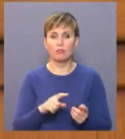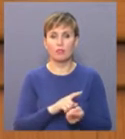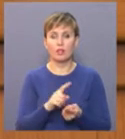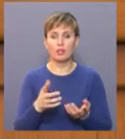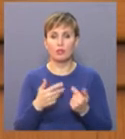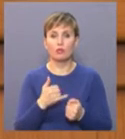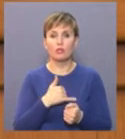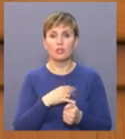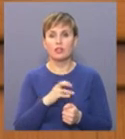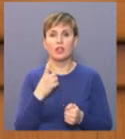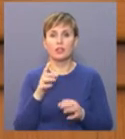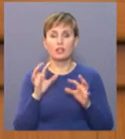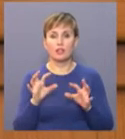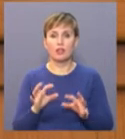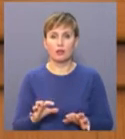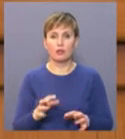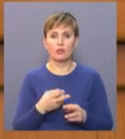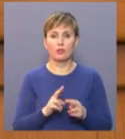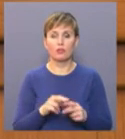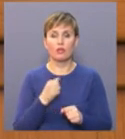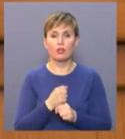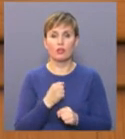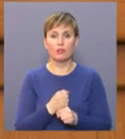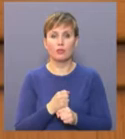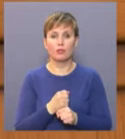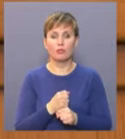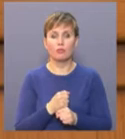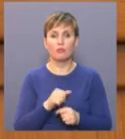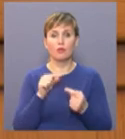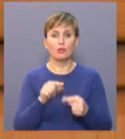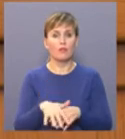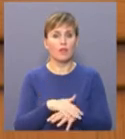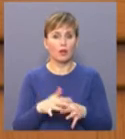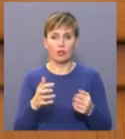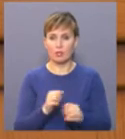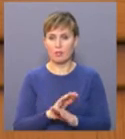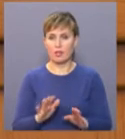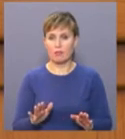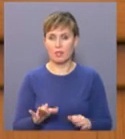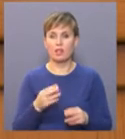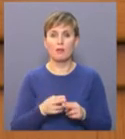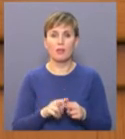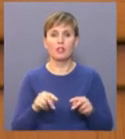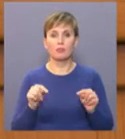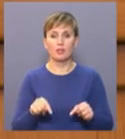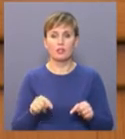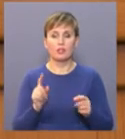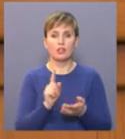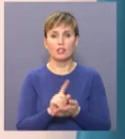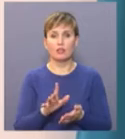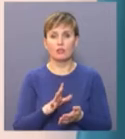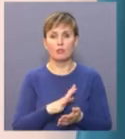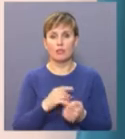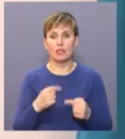есть у нас ни один закон, он, который работает против народа, он не принимается. Поэтому здесь не должно быть никаких